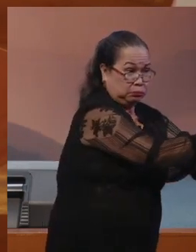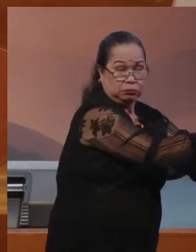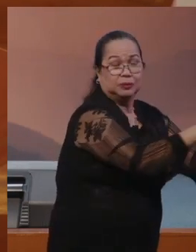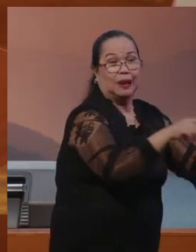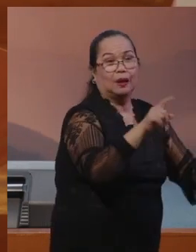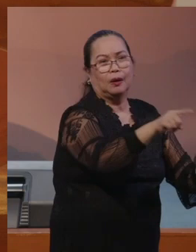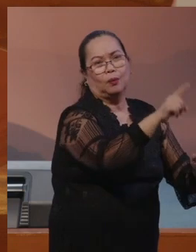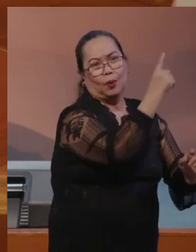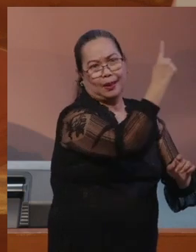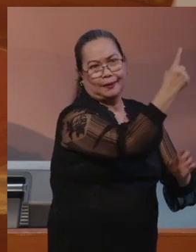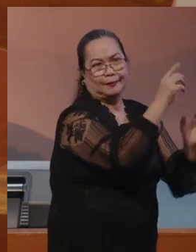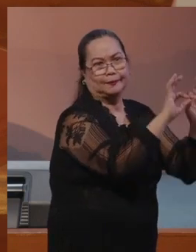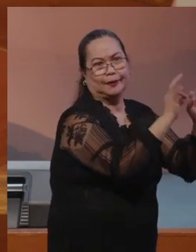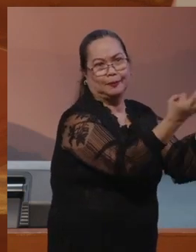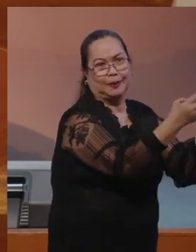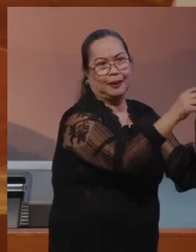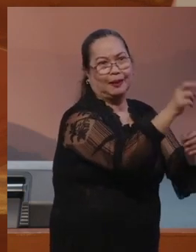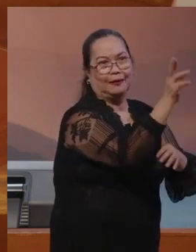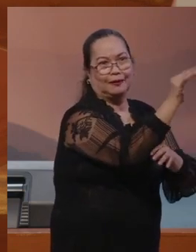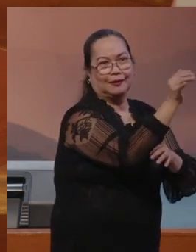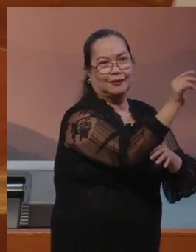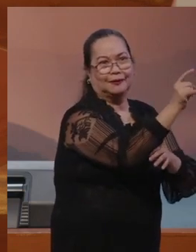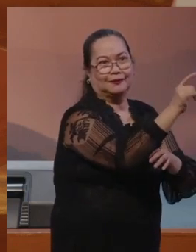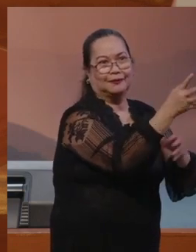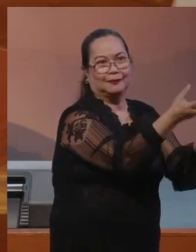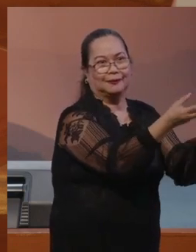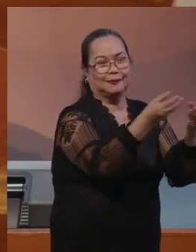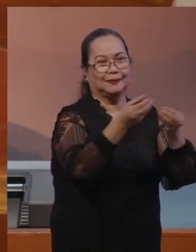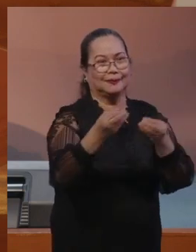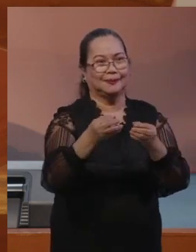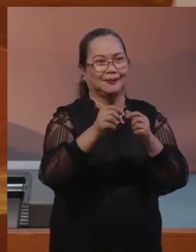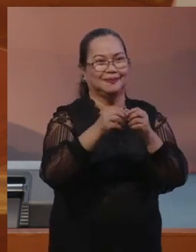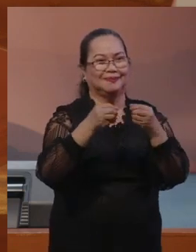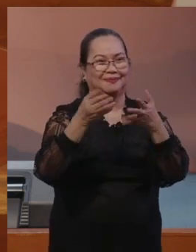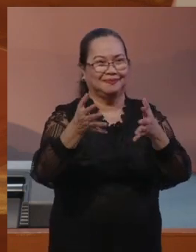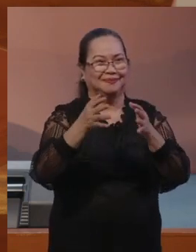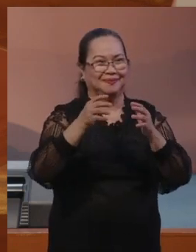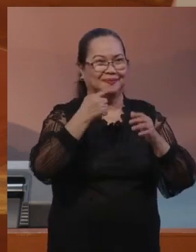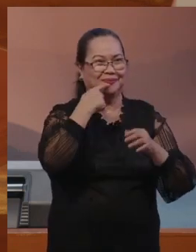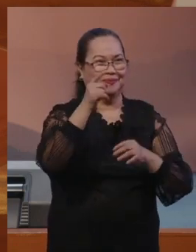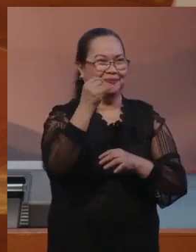Dahil naniwala siya sa pangako ng Diyos sa kanyang bayang Israel.